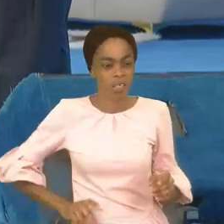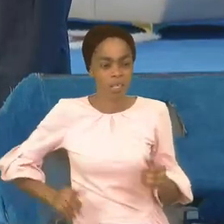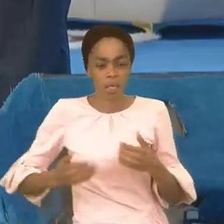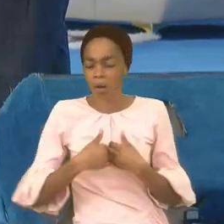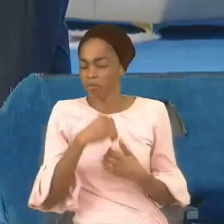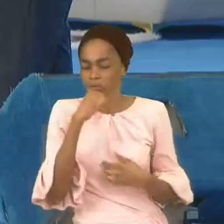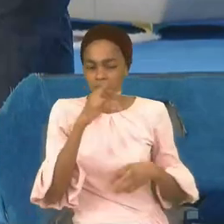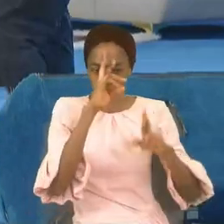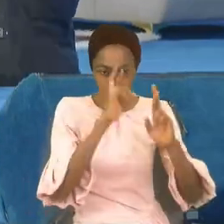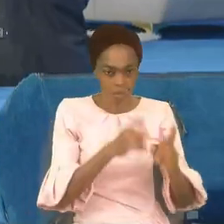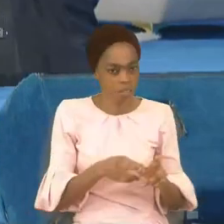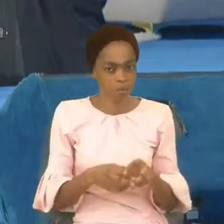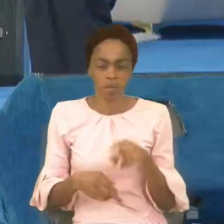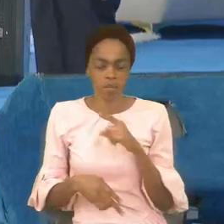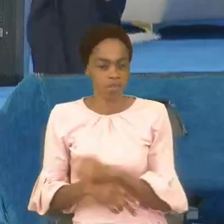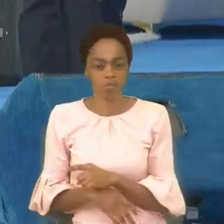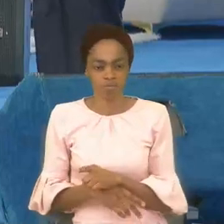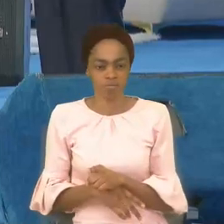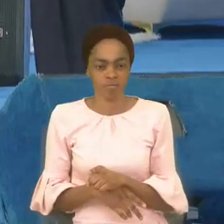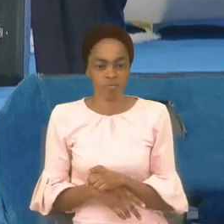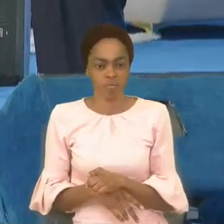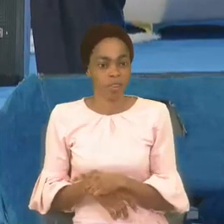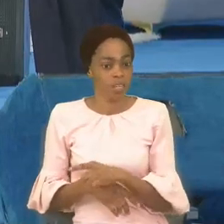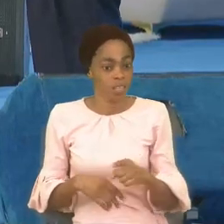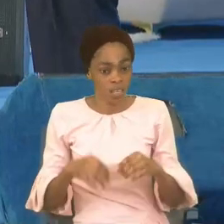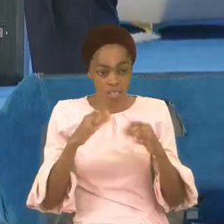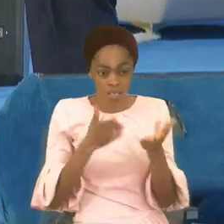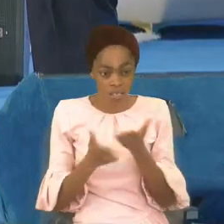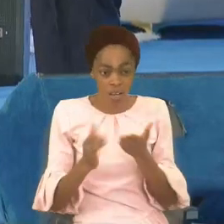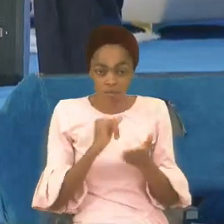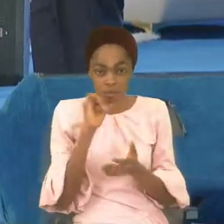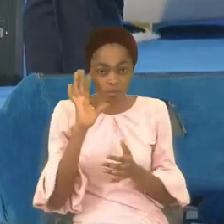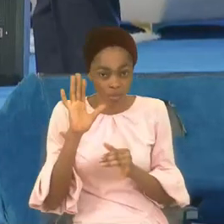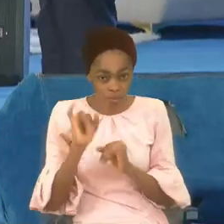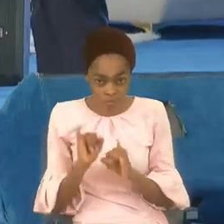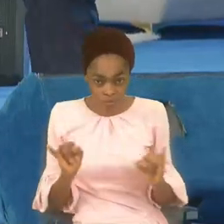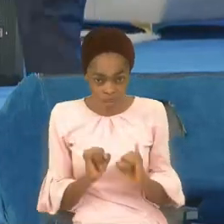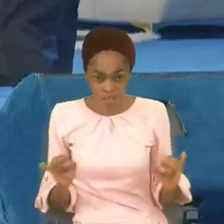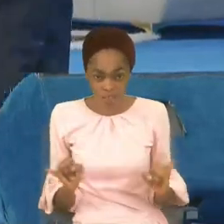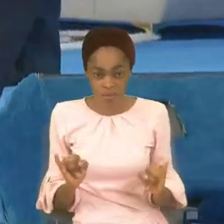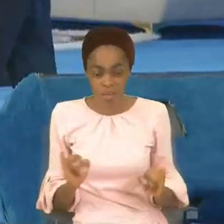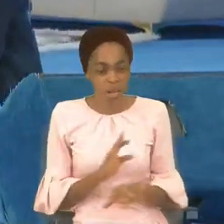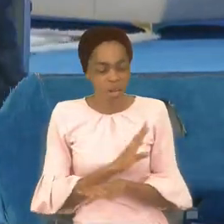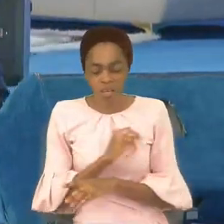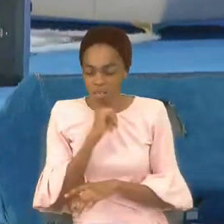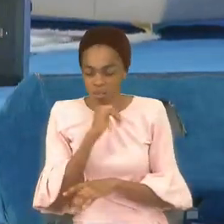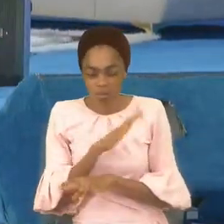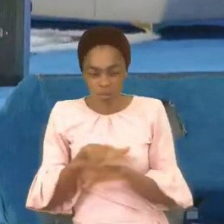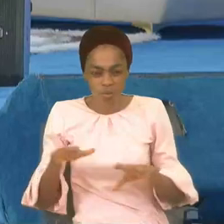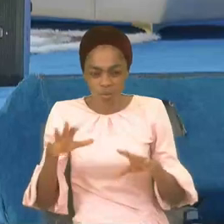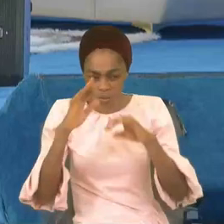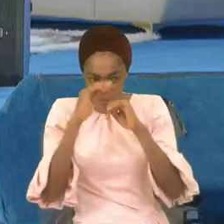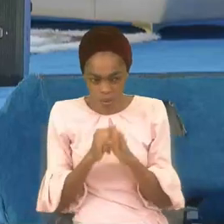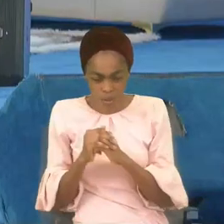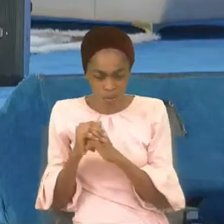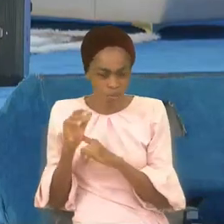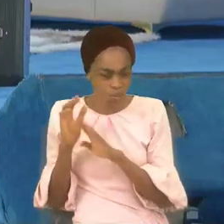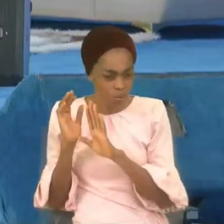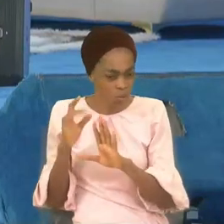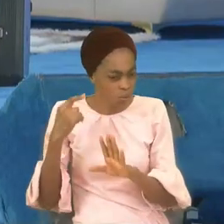ils ne servent pas tel Dieu et ils n'adorent point la statue d'or que tu as élevée.